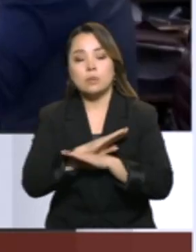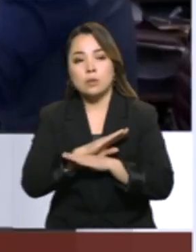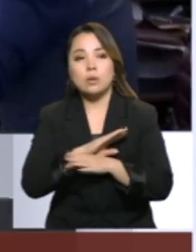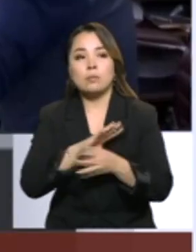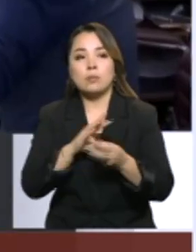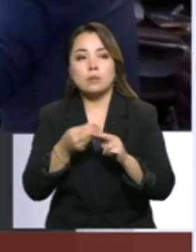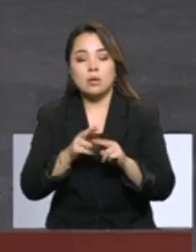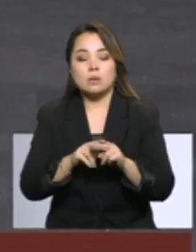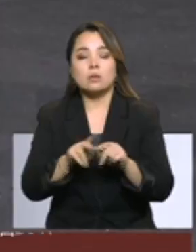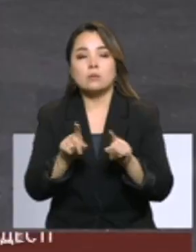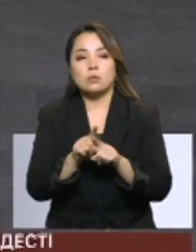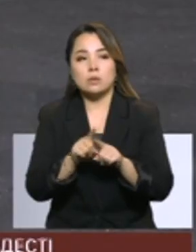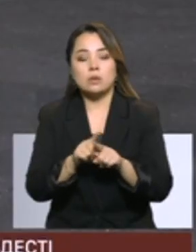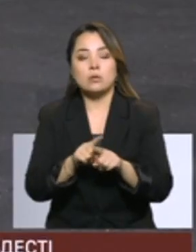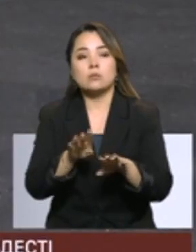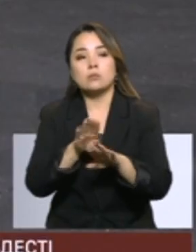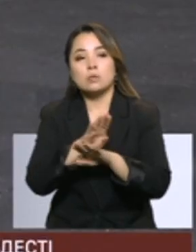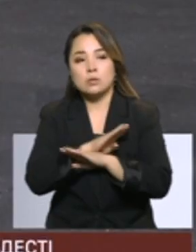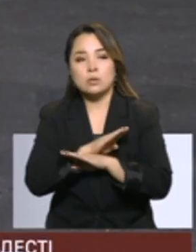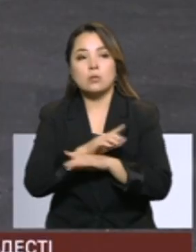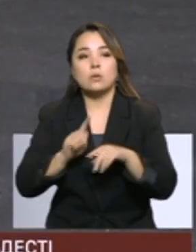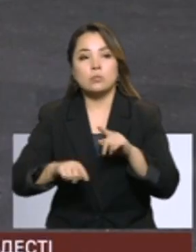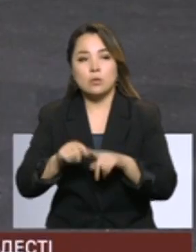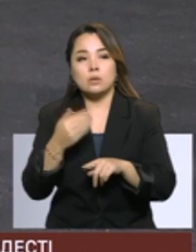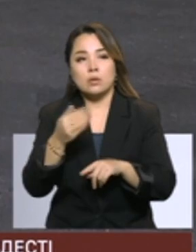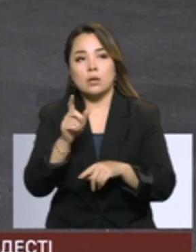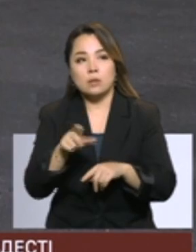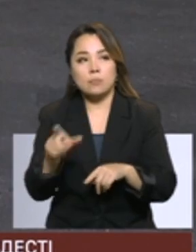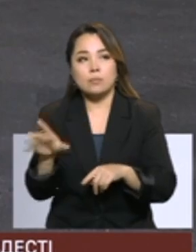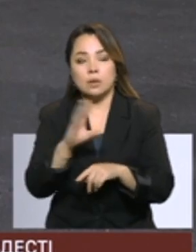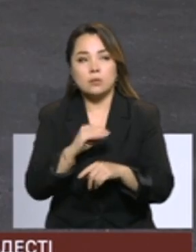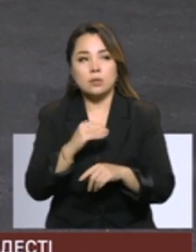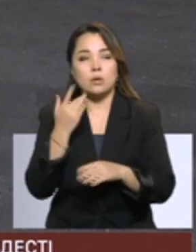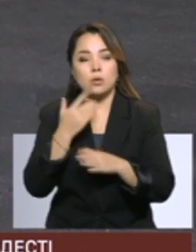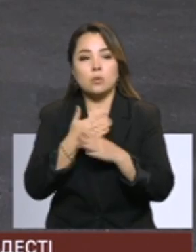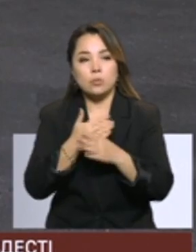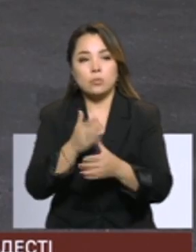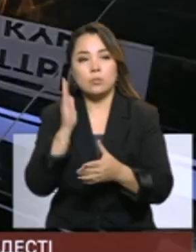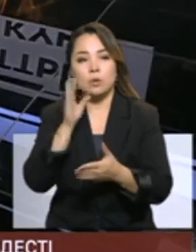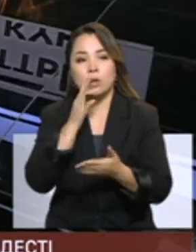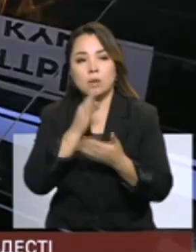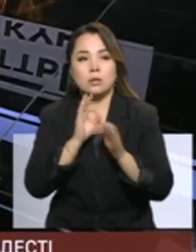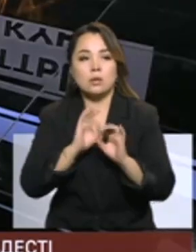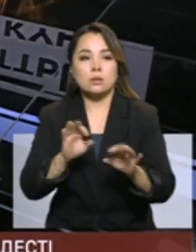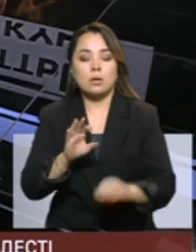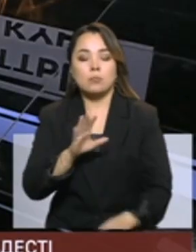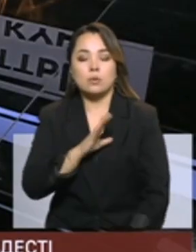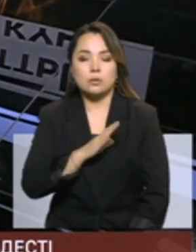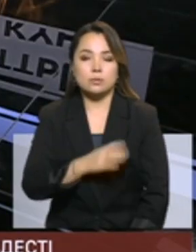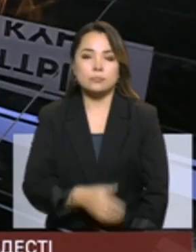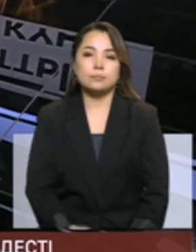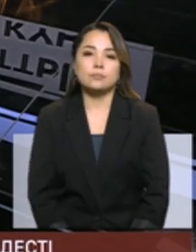кездесіп көңіл айтты. Оларға жан-жақты көмек көрсетілетін болады. Ләйла?